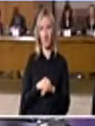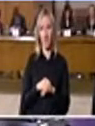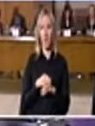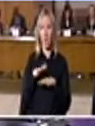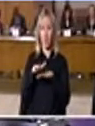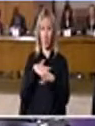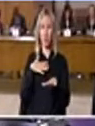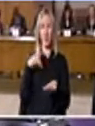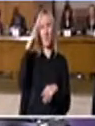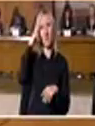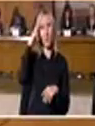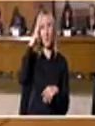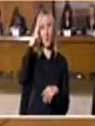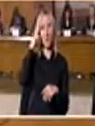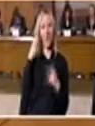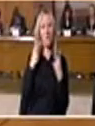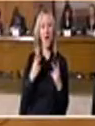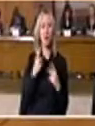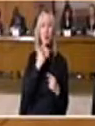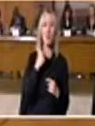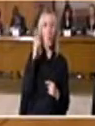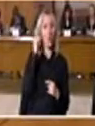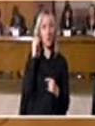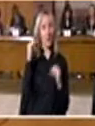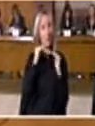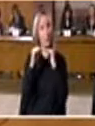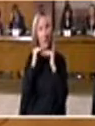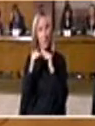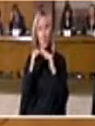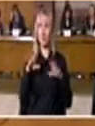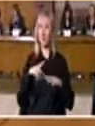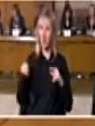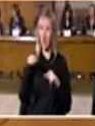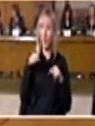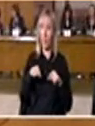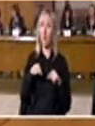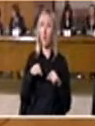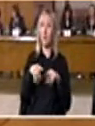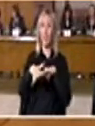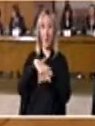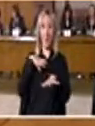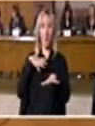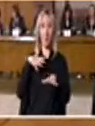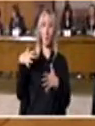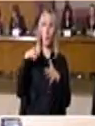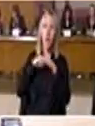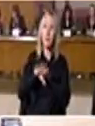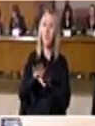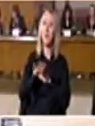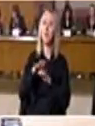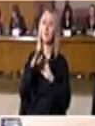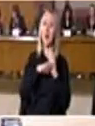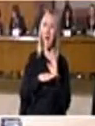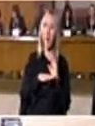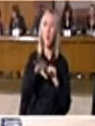rodne ravnopravnosti, dokaza ovo tvrdnje činjenice i da žene u ovom sazivu parlamenta primenom zakona o izboru